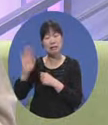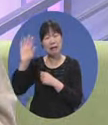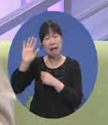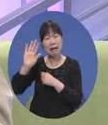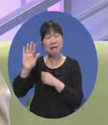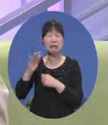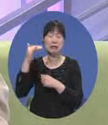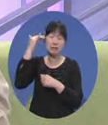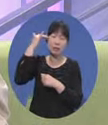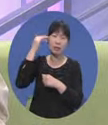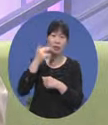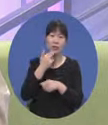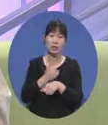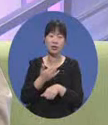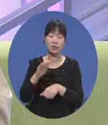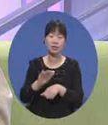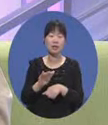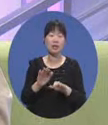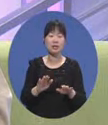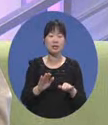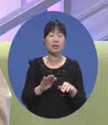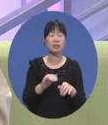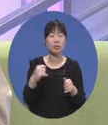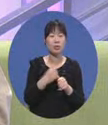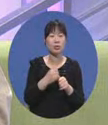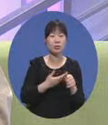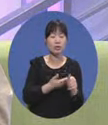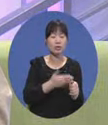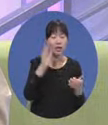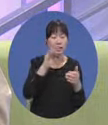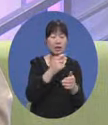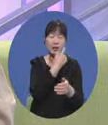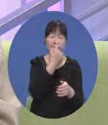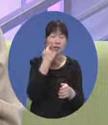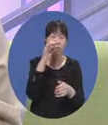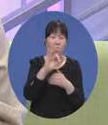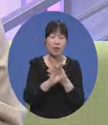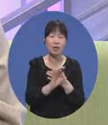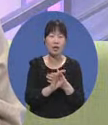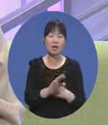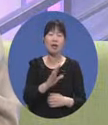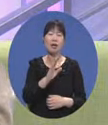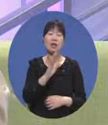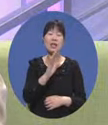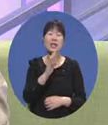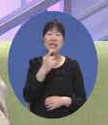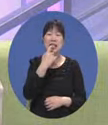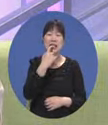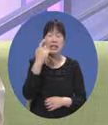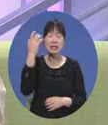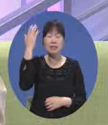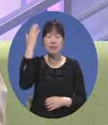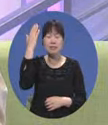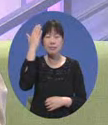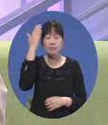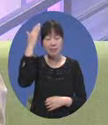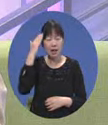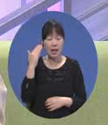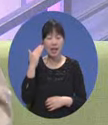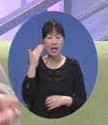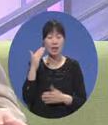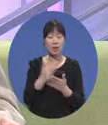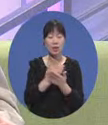일이 많진 않습니다. 근데 이 아이들 특징이 뭐가 있냐면요. 얘네들이 약간 흑백 논리입니다. 그러니까 얘네들한테